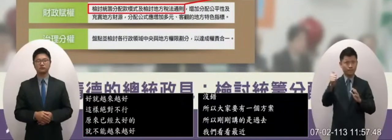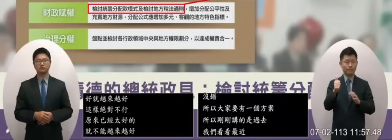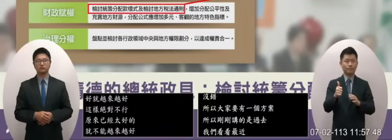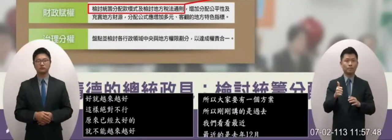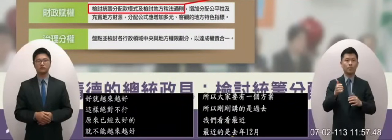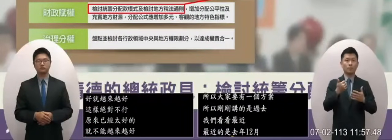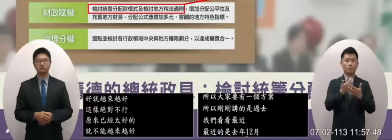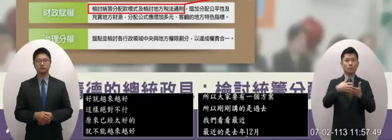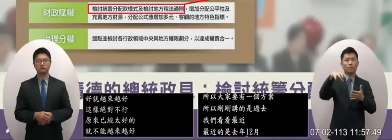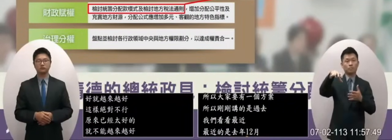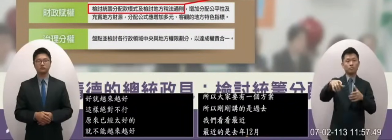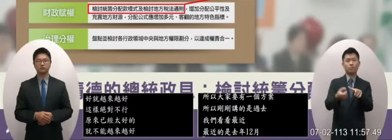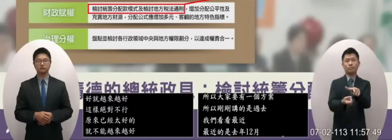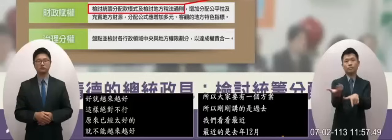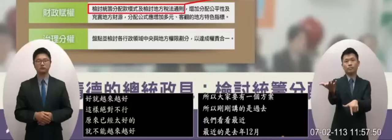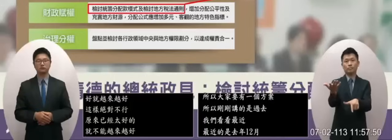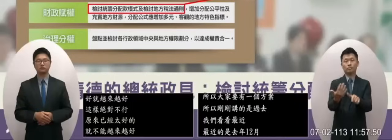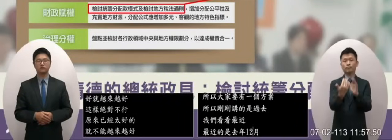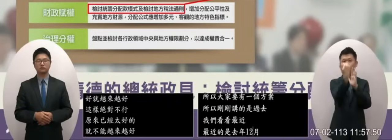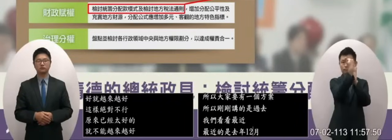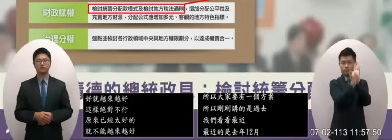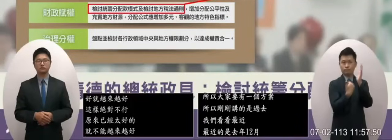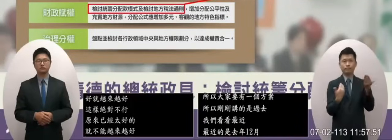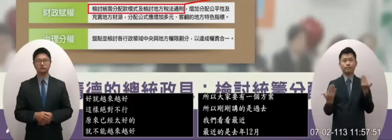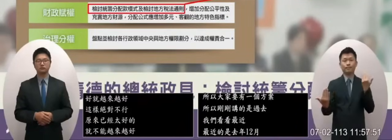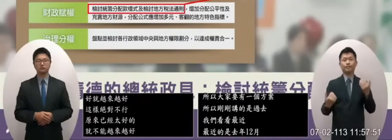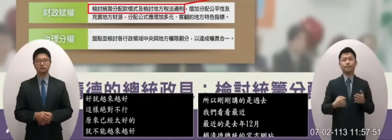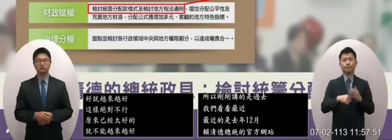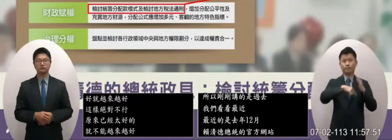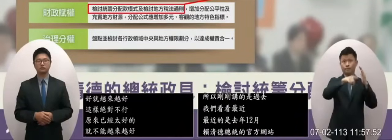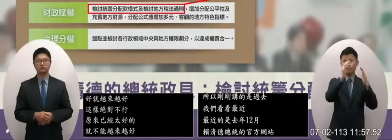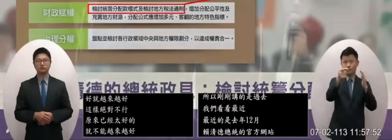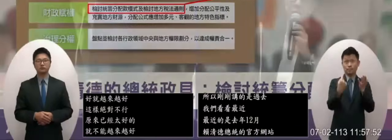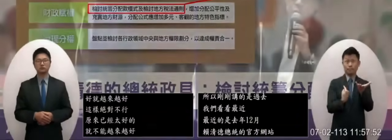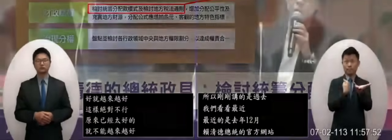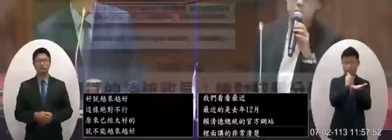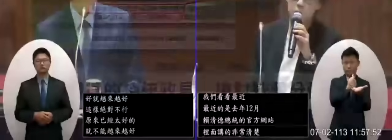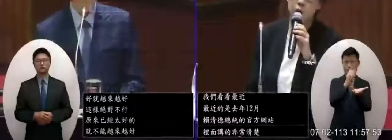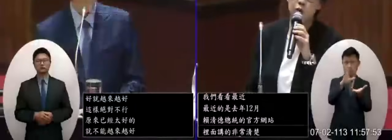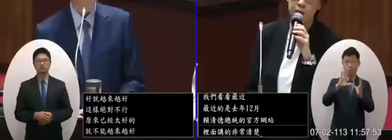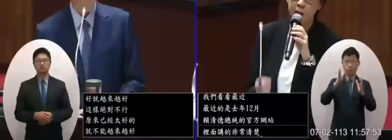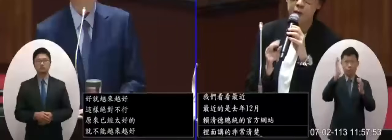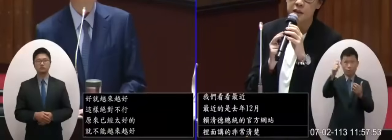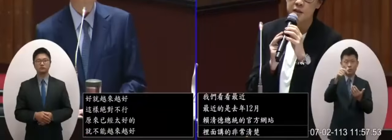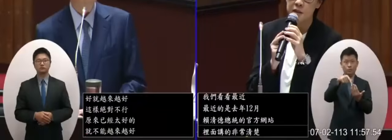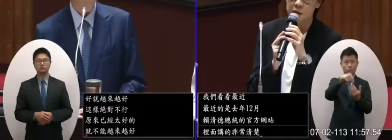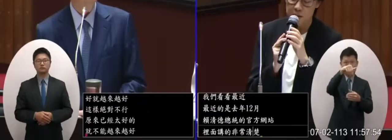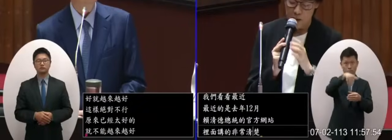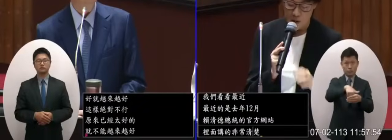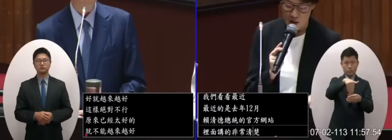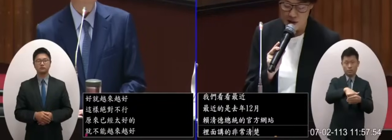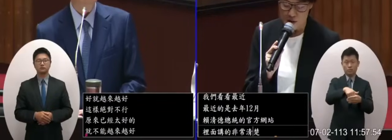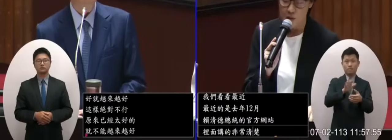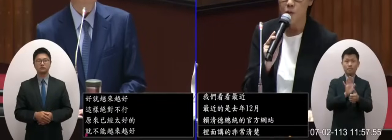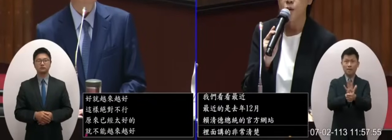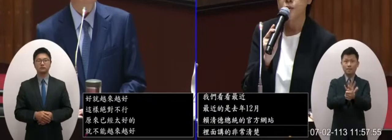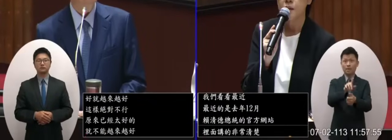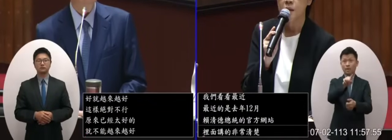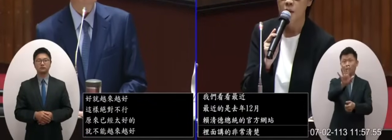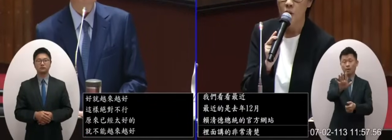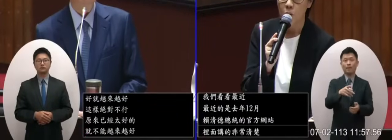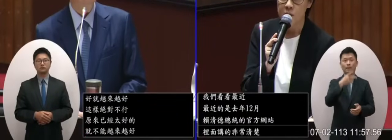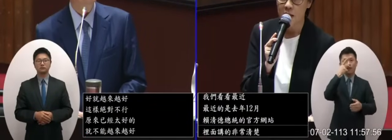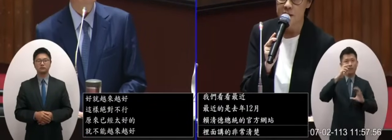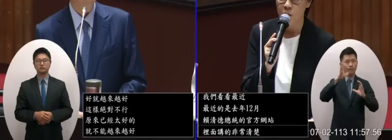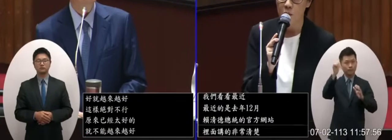官方网站里面讲得非常的清楚。院长，你也有参与他的总统选举吧？这个是赖清德总统